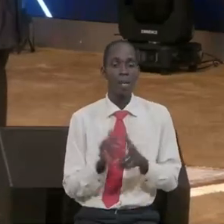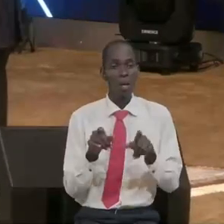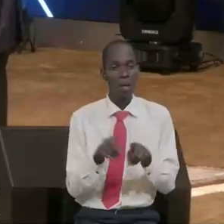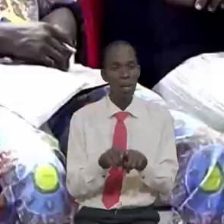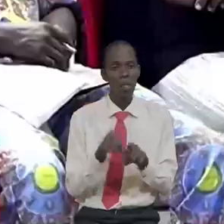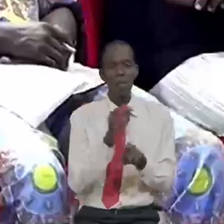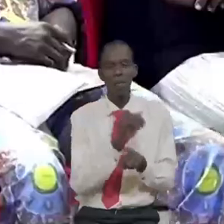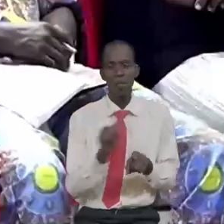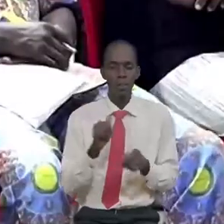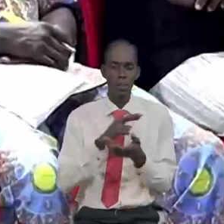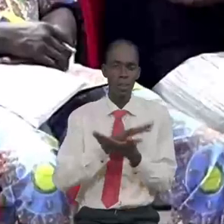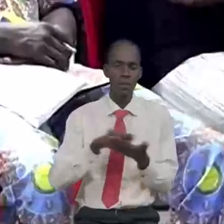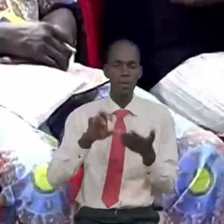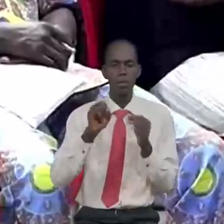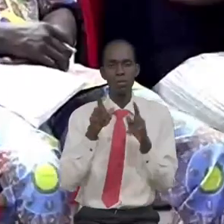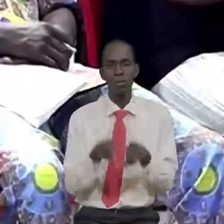comme le juste,